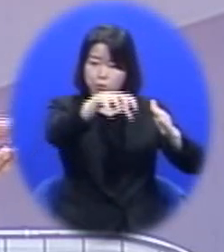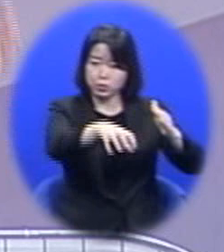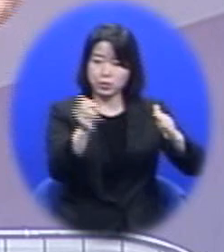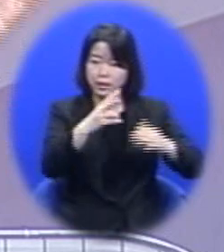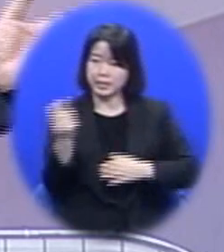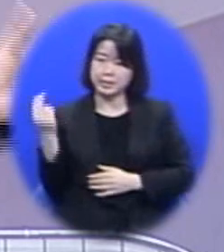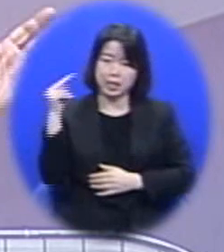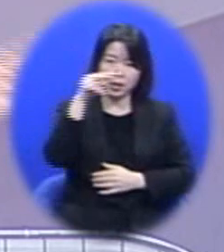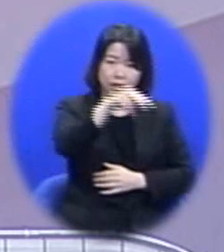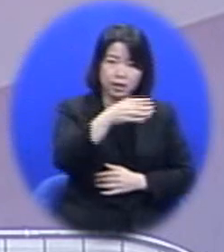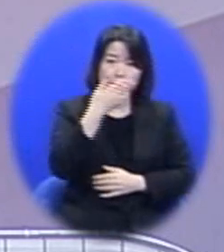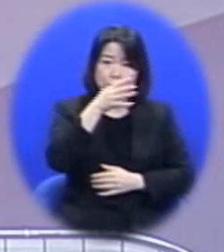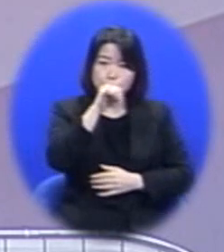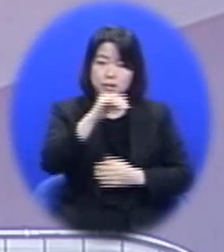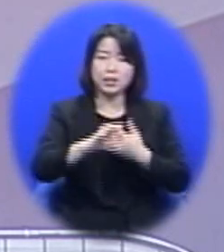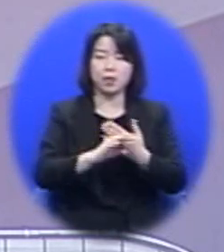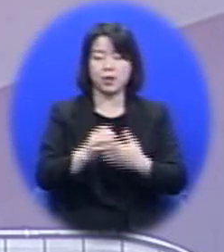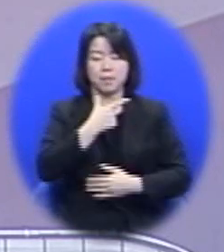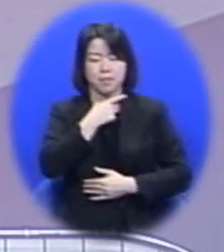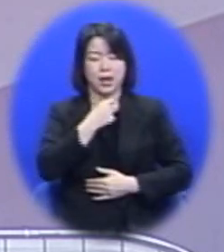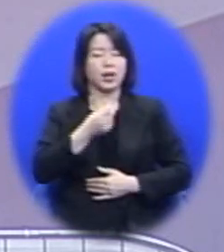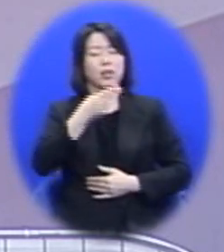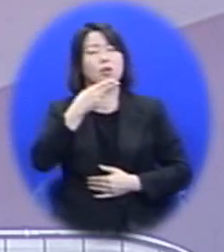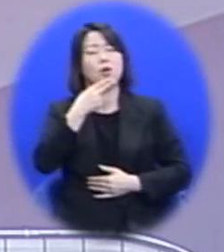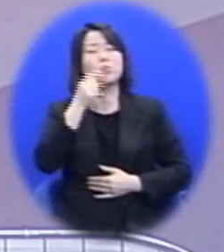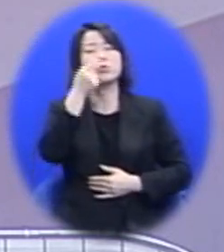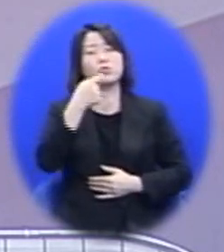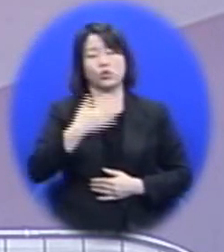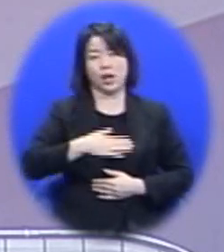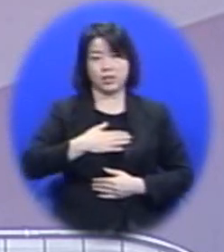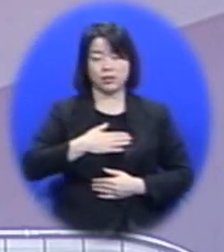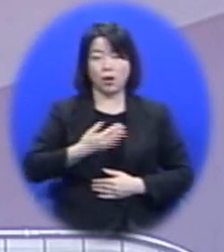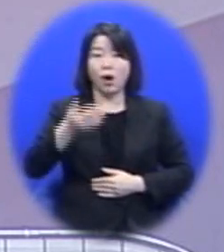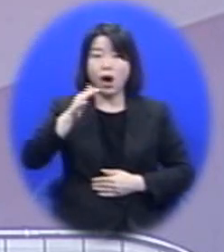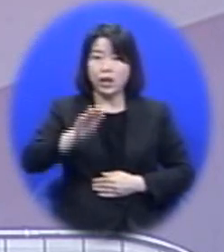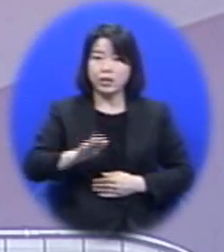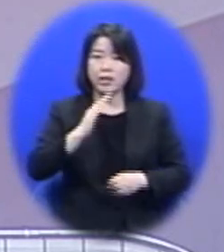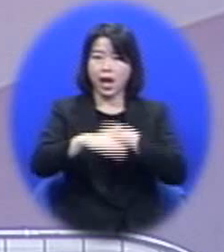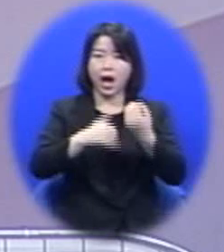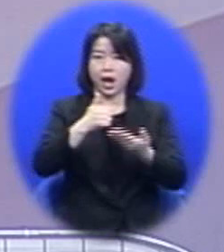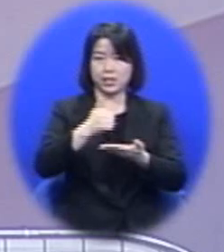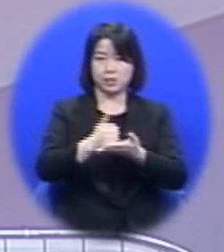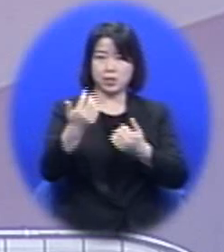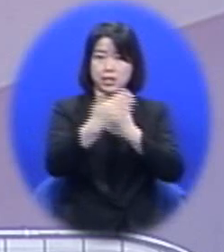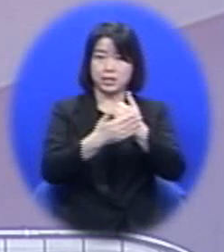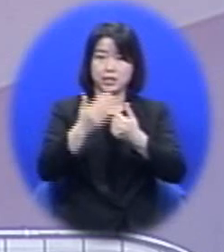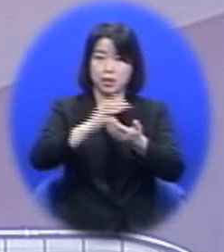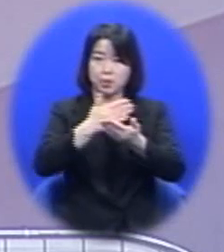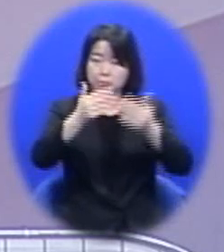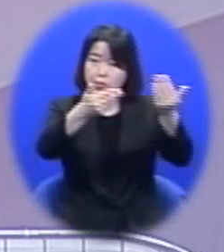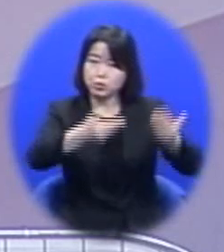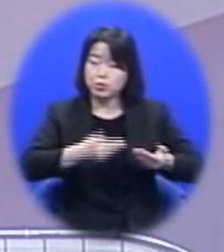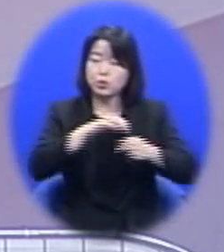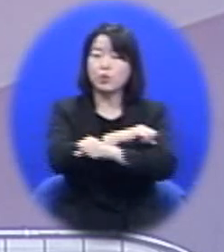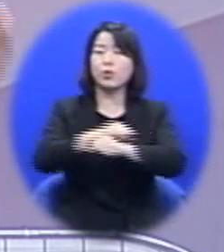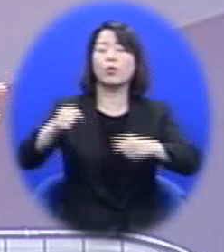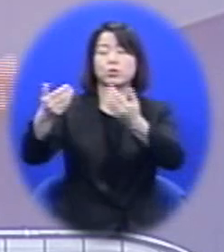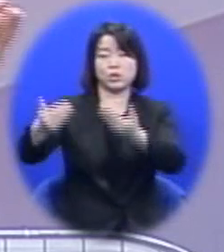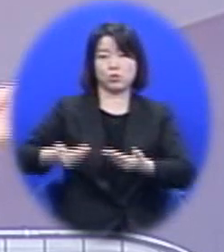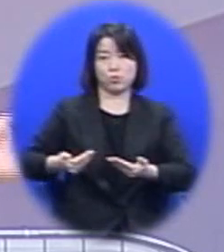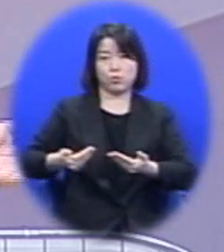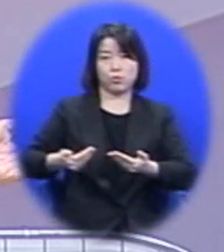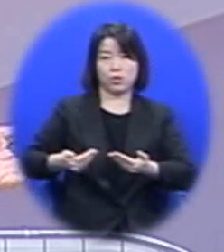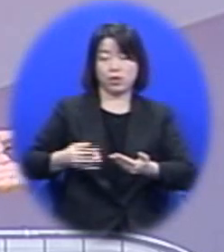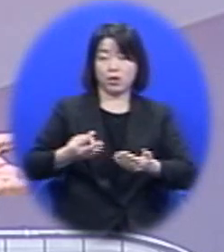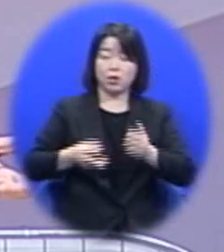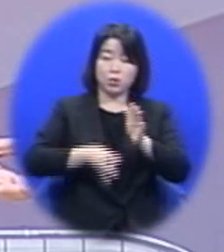있다면 소원이 없을 줄로 알았다니까요. 그런데 정말 하나님이 은혜를 베푸시고 용서하셔서 그들이